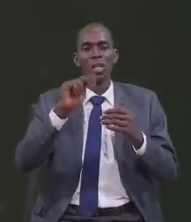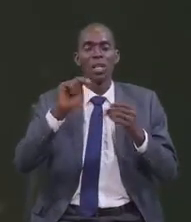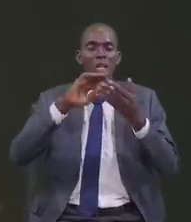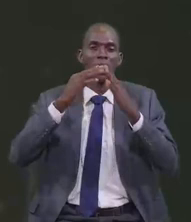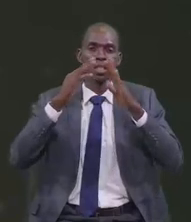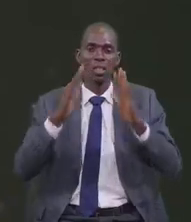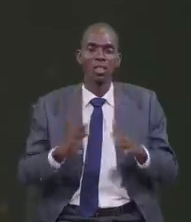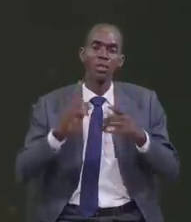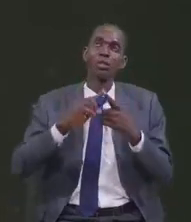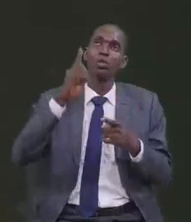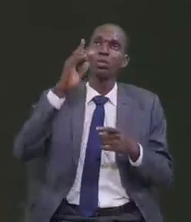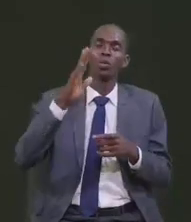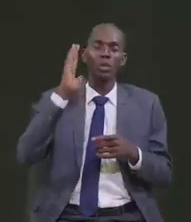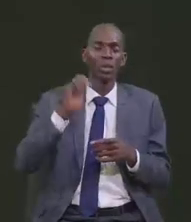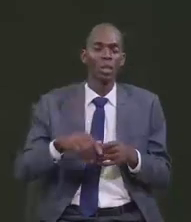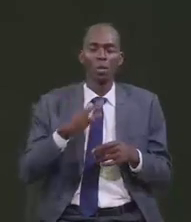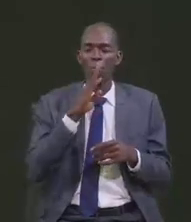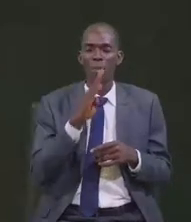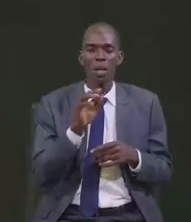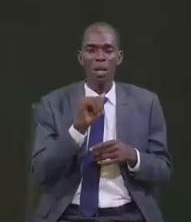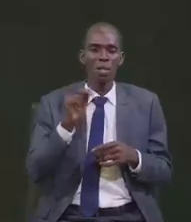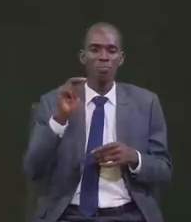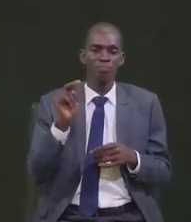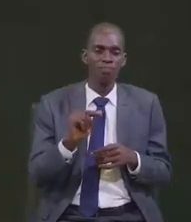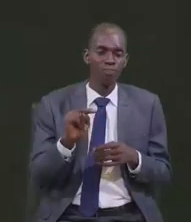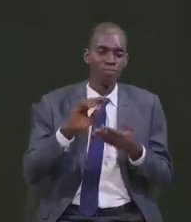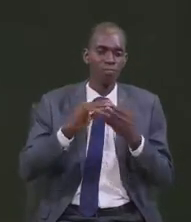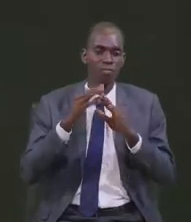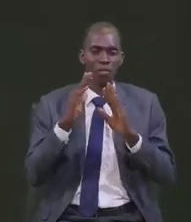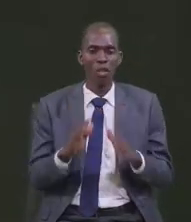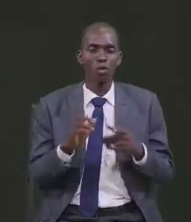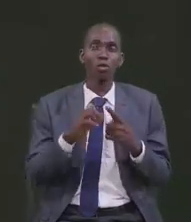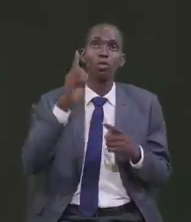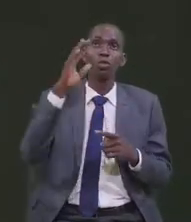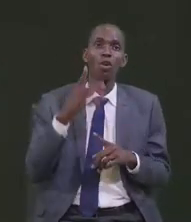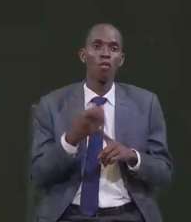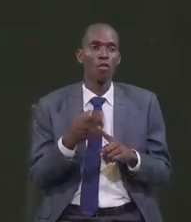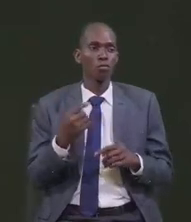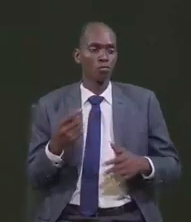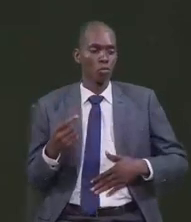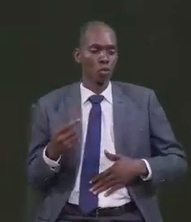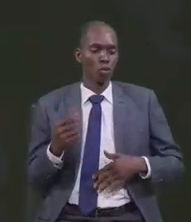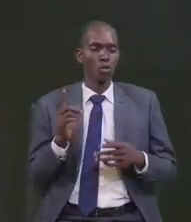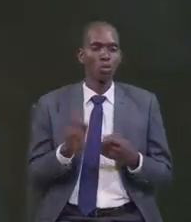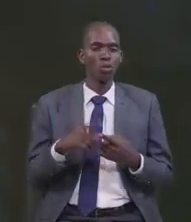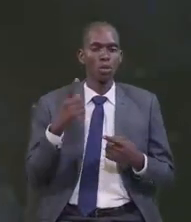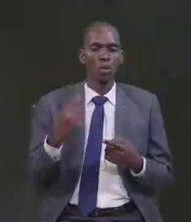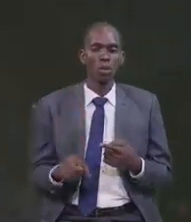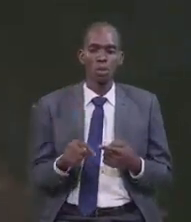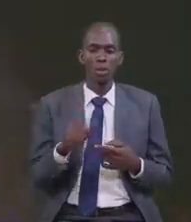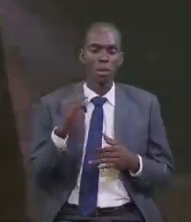consacré à Dieu. Dès le ventre de sa mère jusqu'au jour de sa